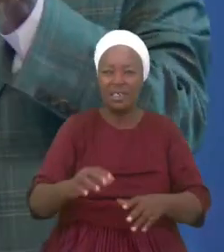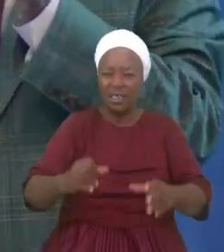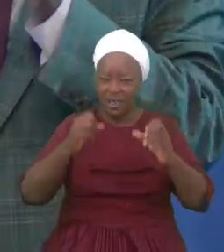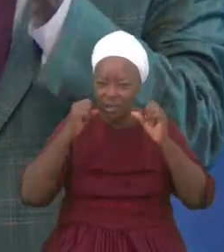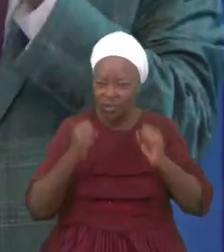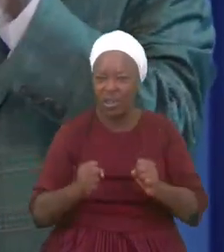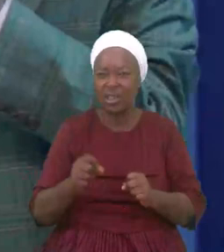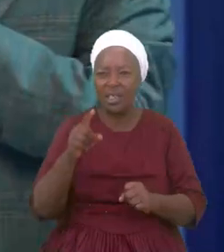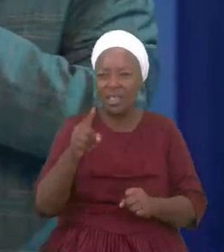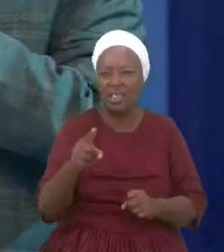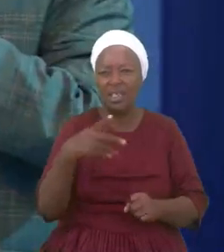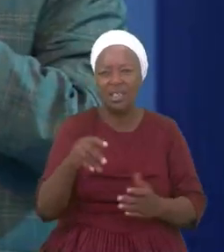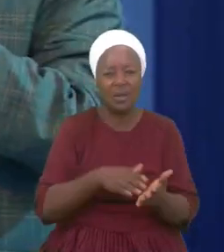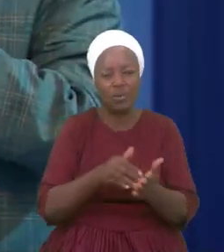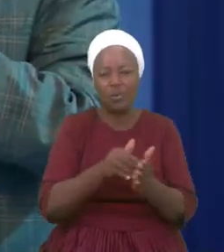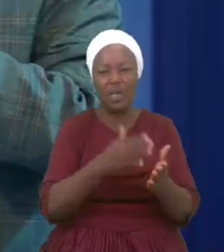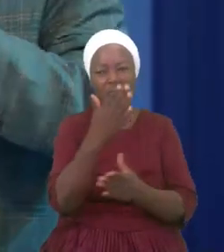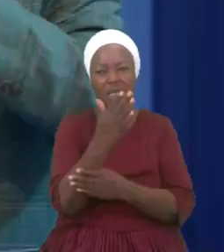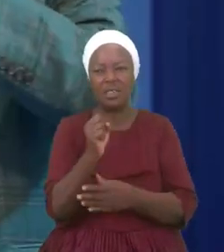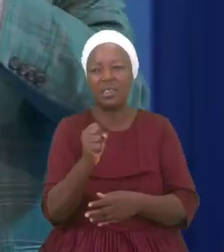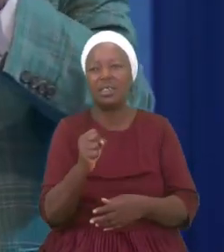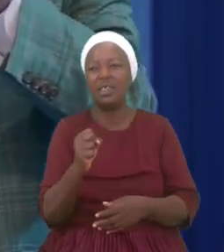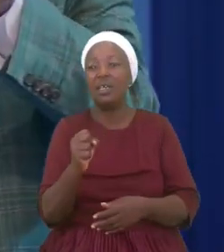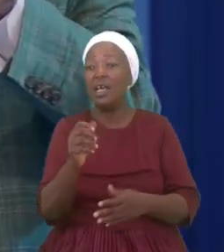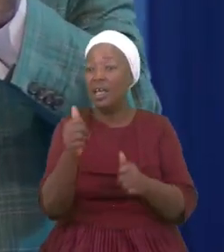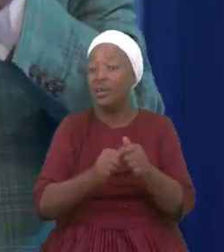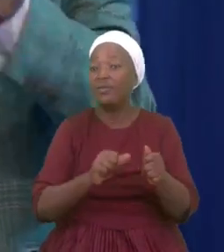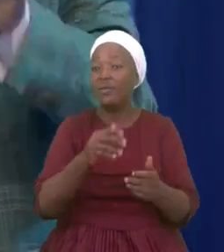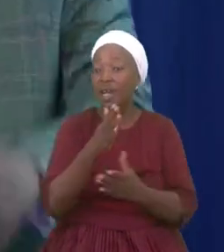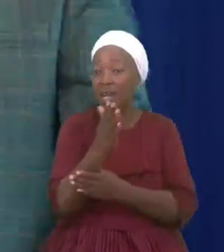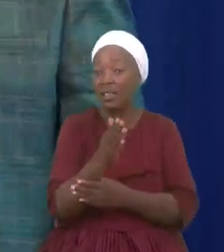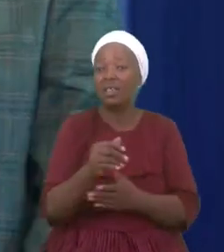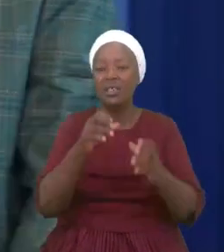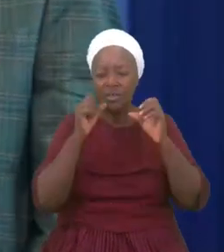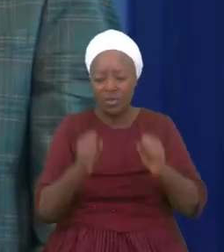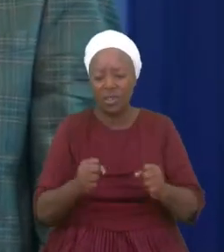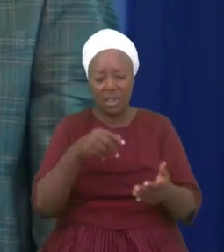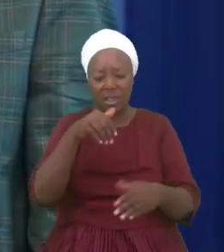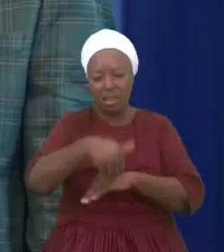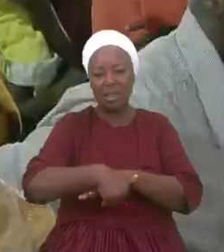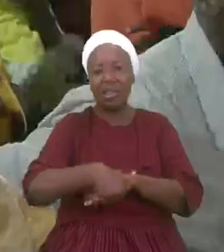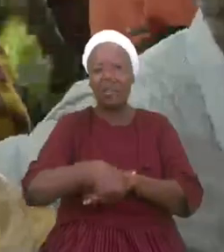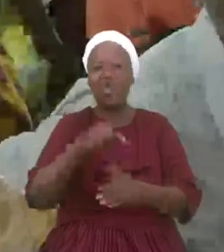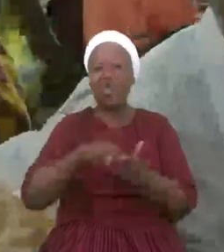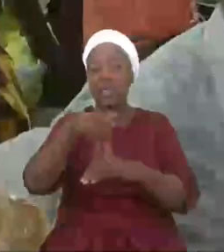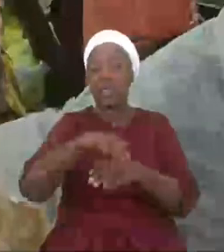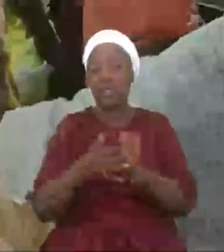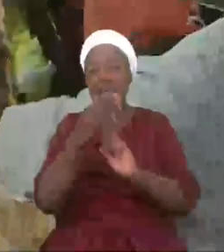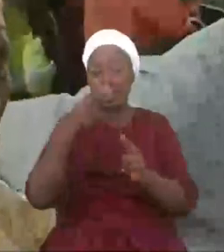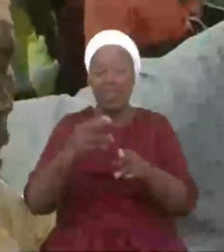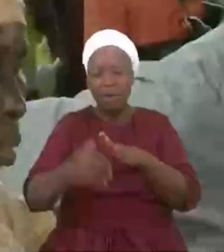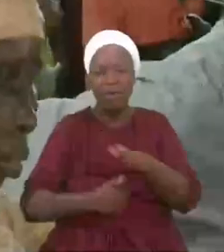est 35 verset 3 fortifier les mains languissante